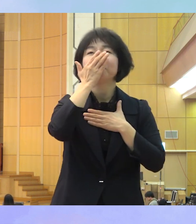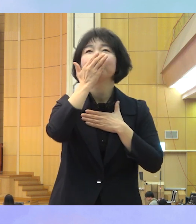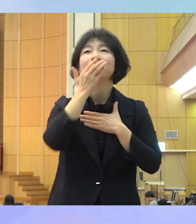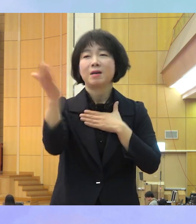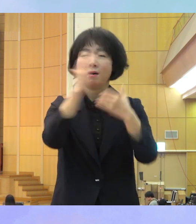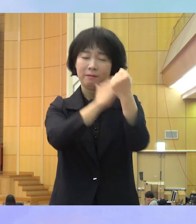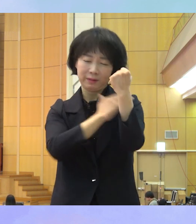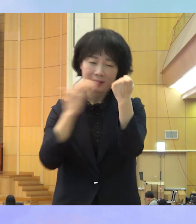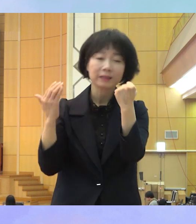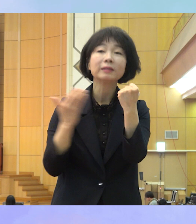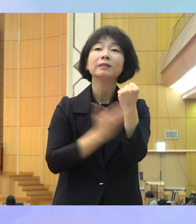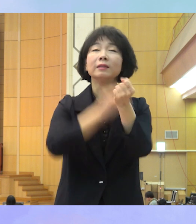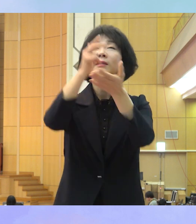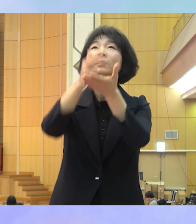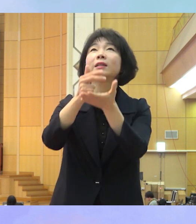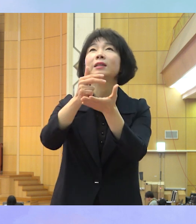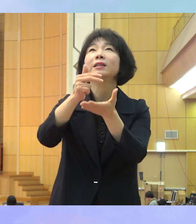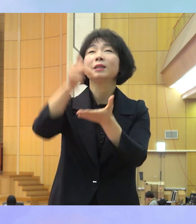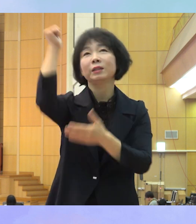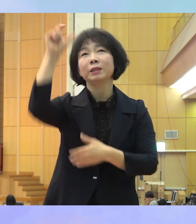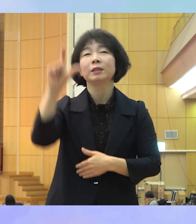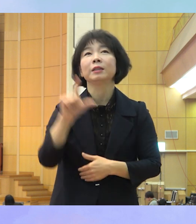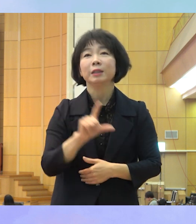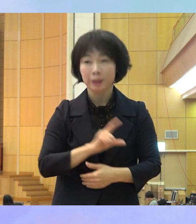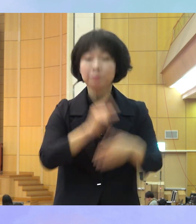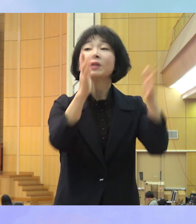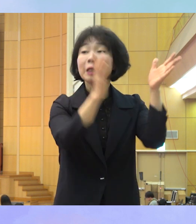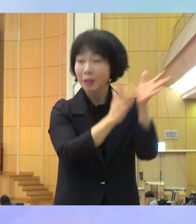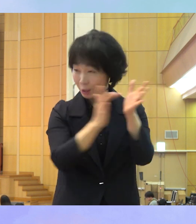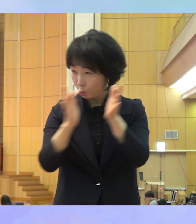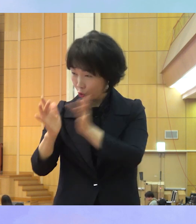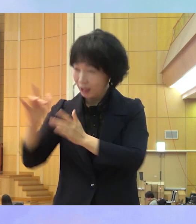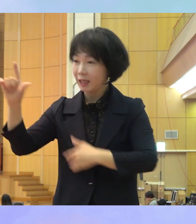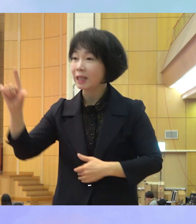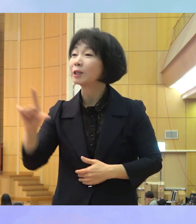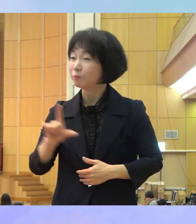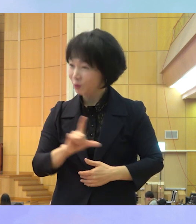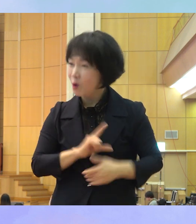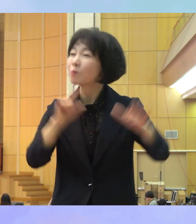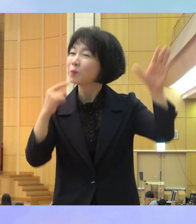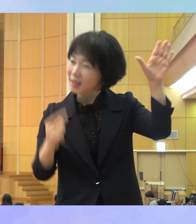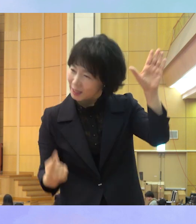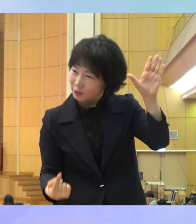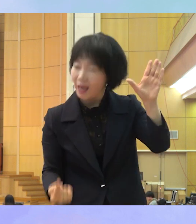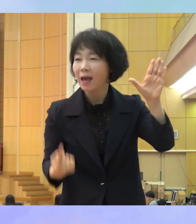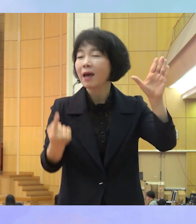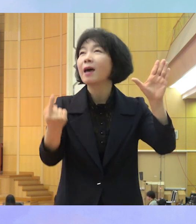높이세. 능력의 그 이름 예수 이름